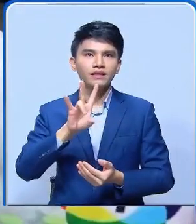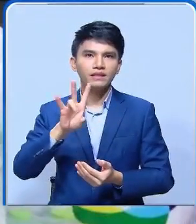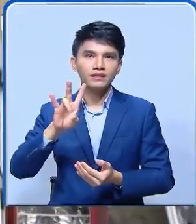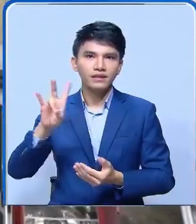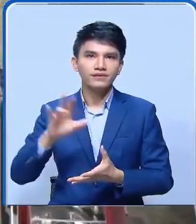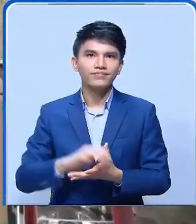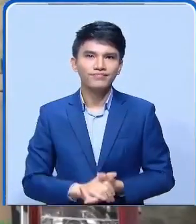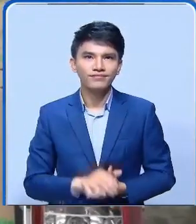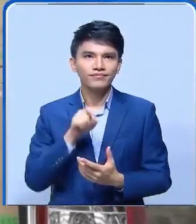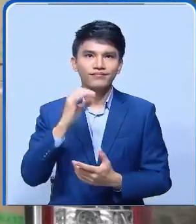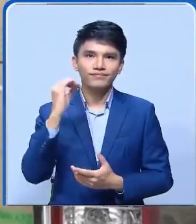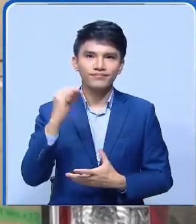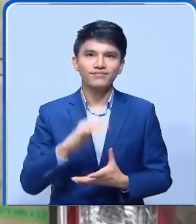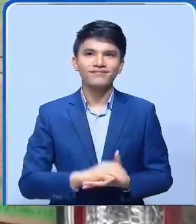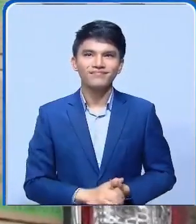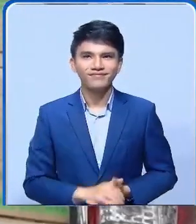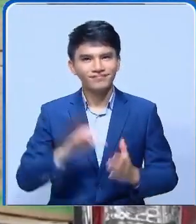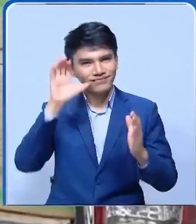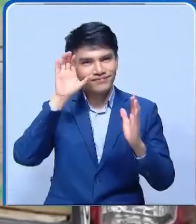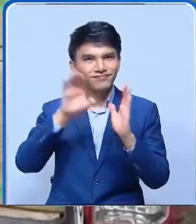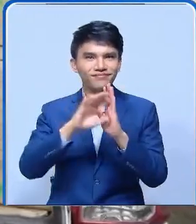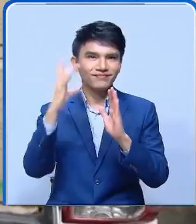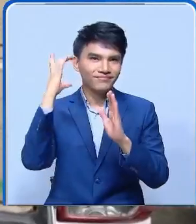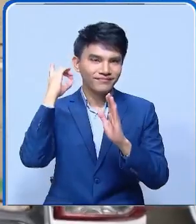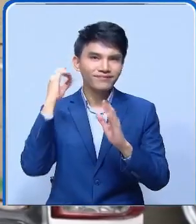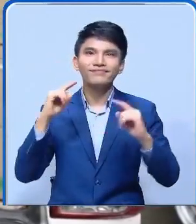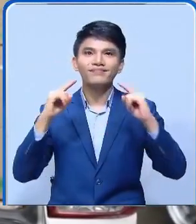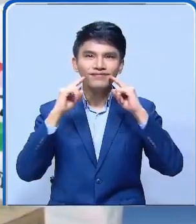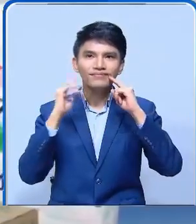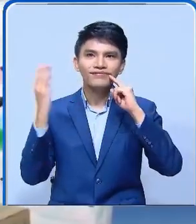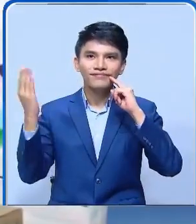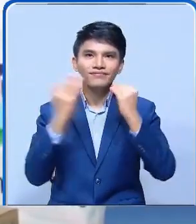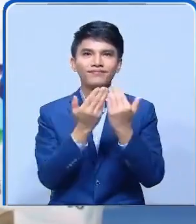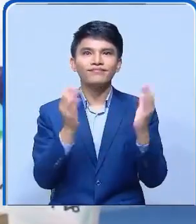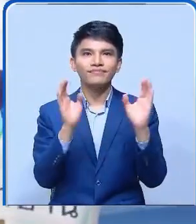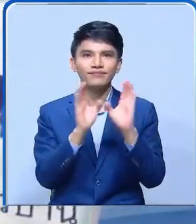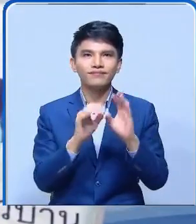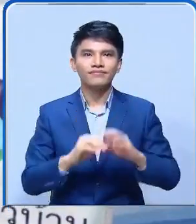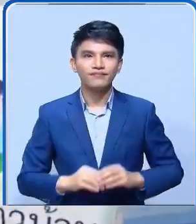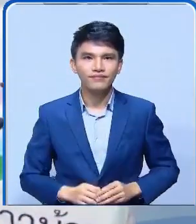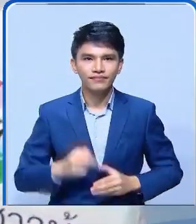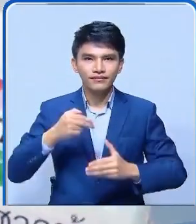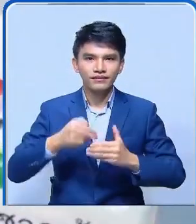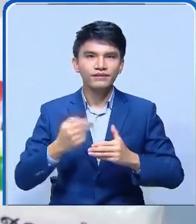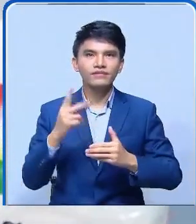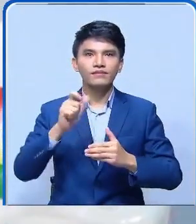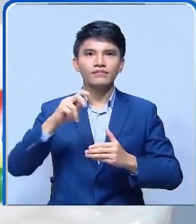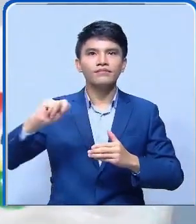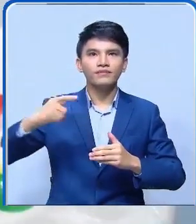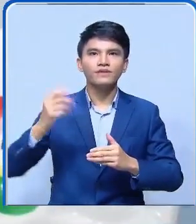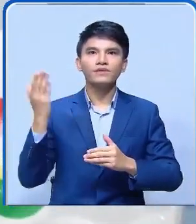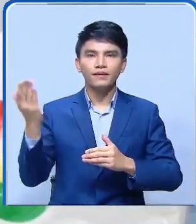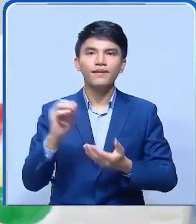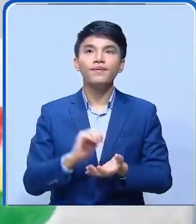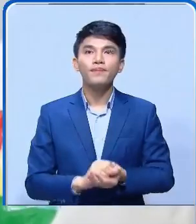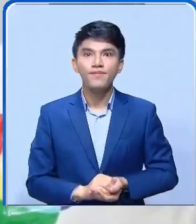024957777กด0นะคะ นี่ก็เป็นภาพบรรยากาศเมื่อวานนี้นะครับคุณปุ้มเปรมสุดาพร้อมกับครอบครัวนะครับน้ำมันรำข้าวคิงครับนำน้ำมันร